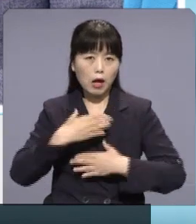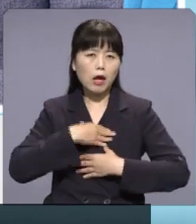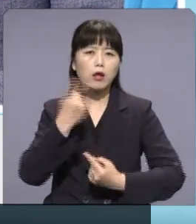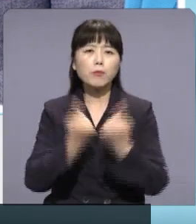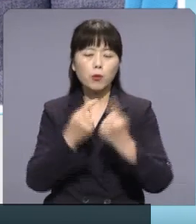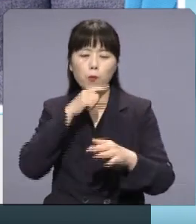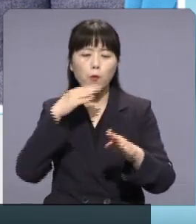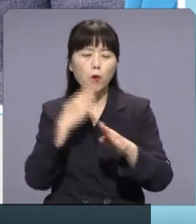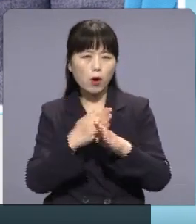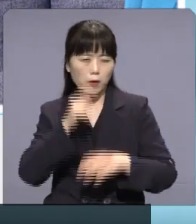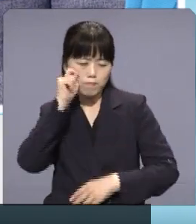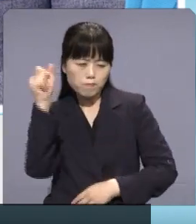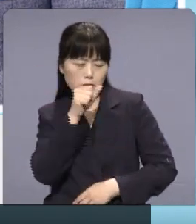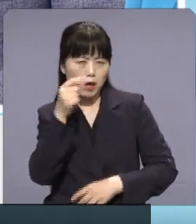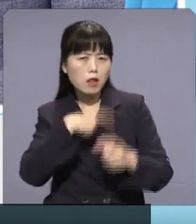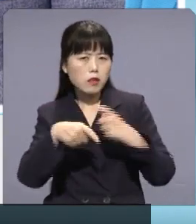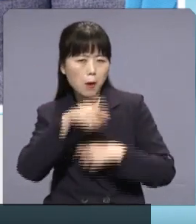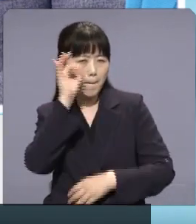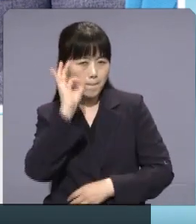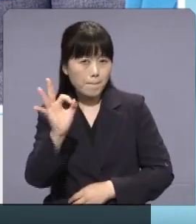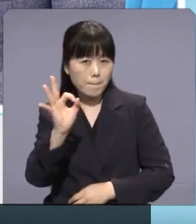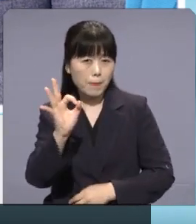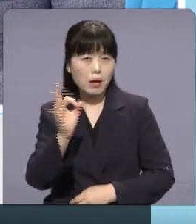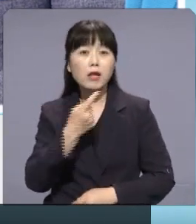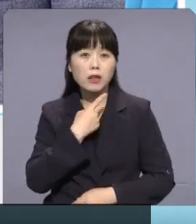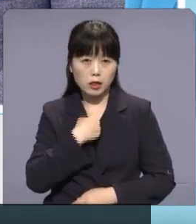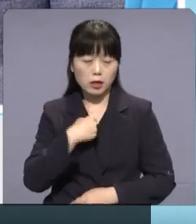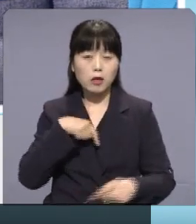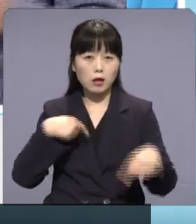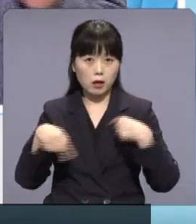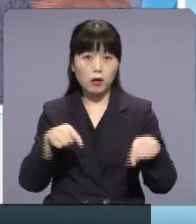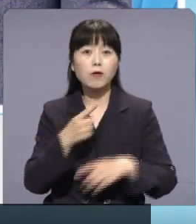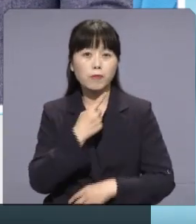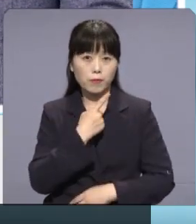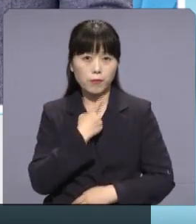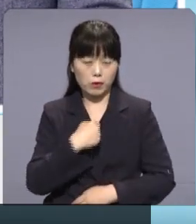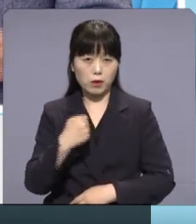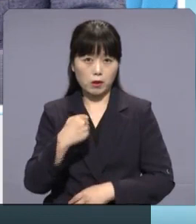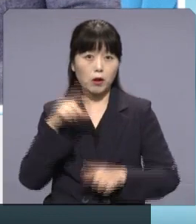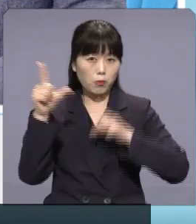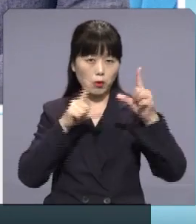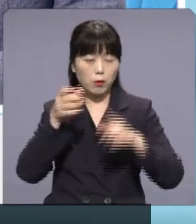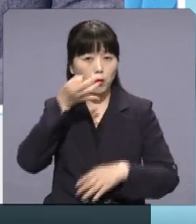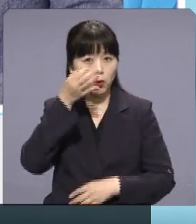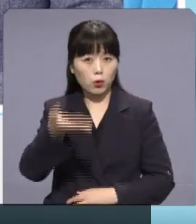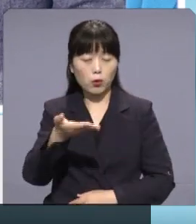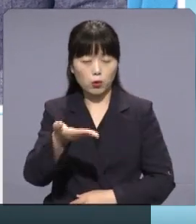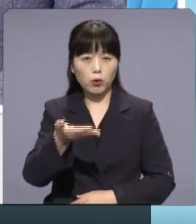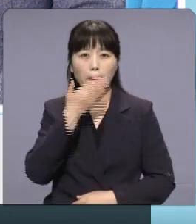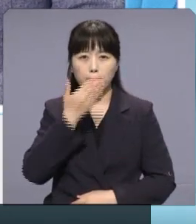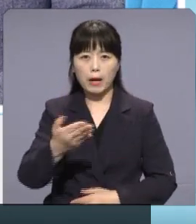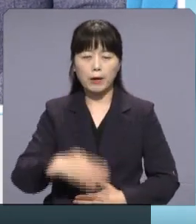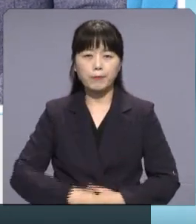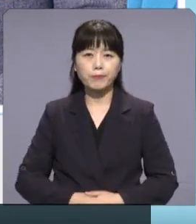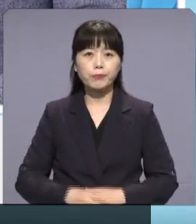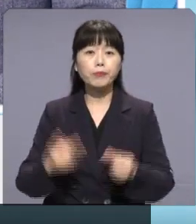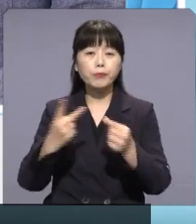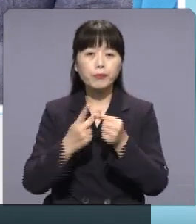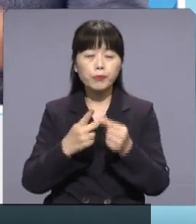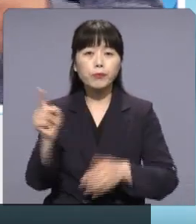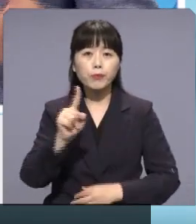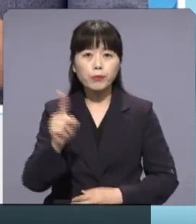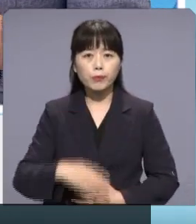안전보다는 북한의 눈치를 더욱더 많이 봤던 정권이었어라는 이미지를 줄수 있다라고 생각을 한것 같고, 또